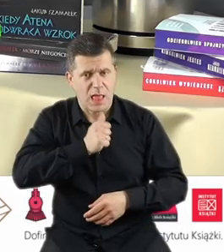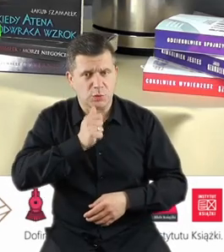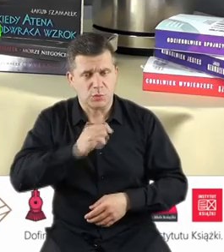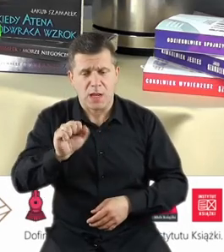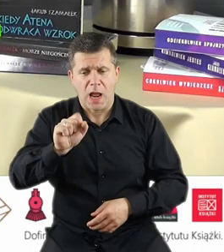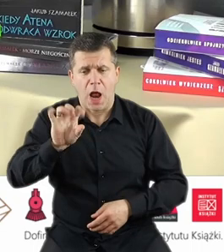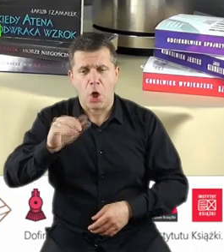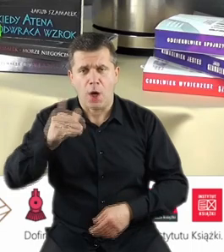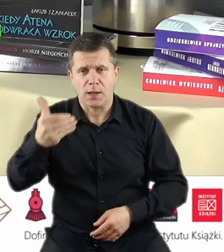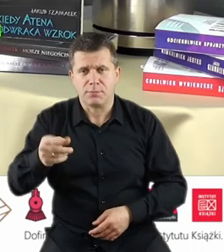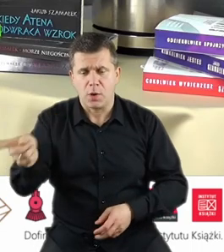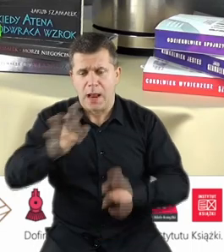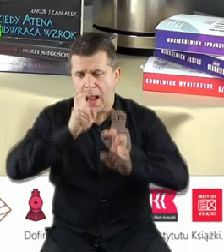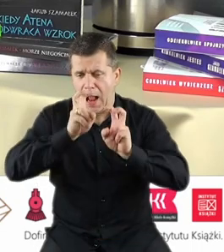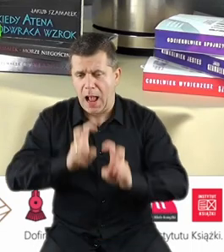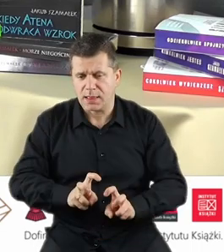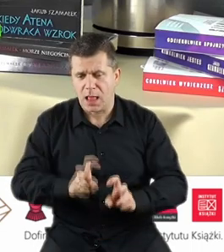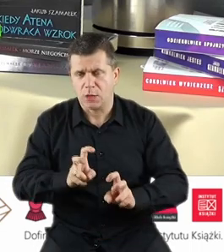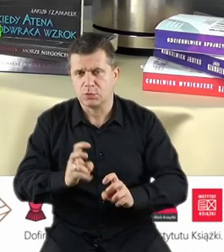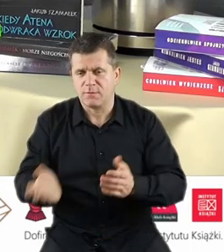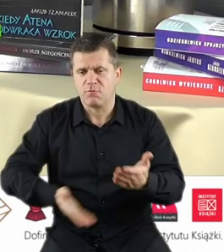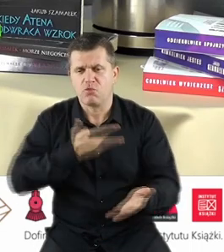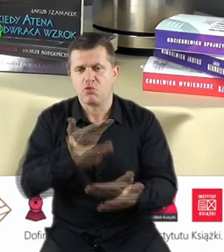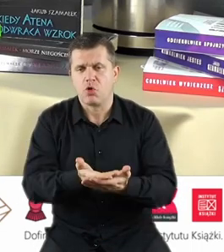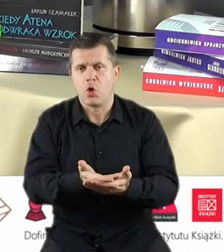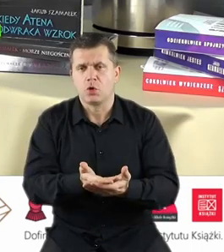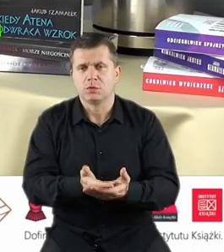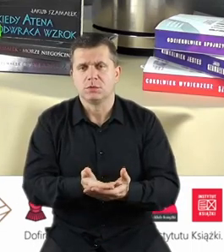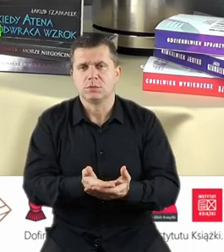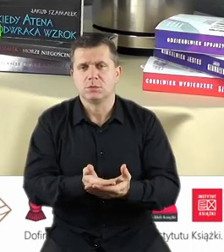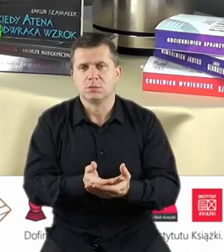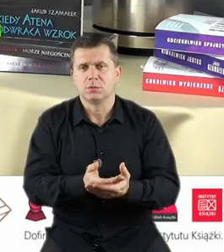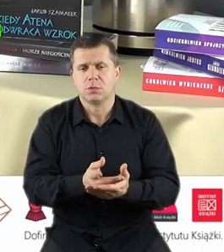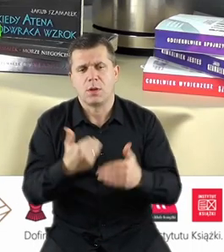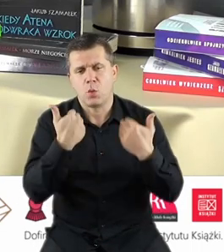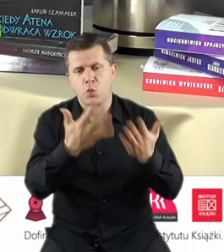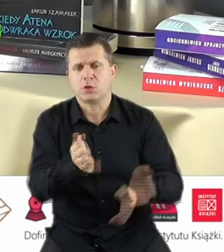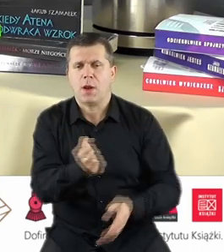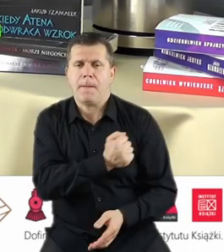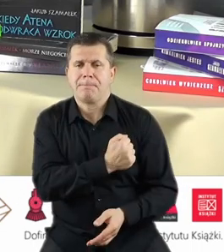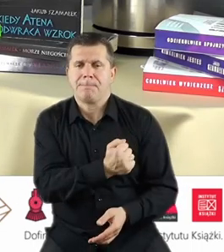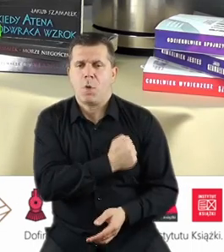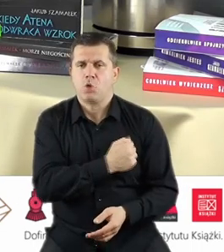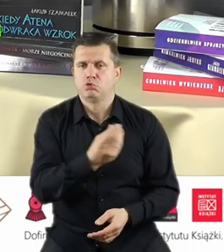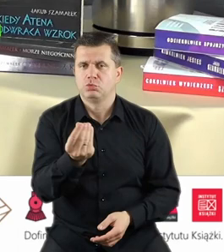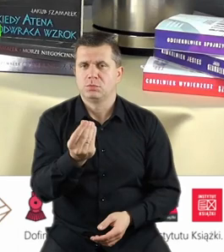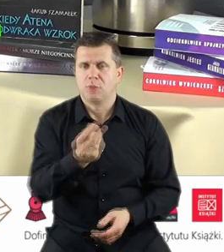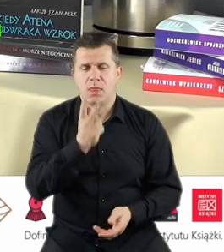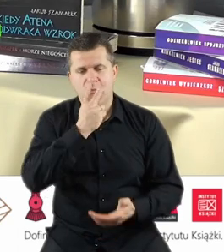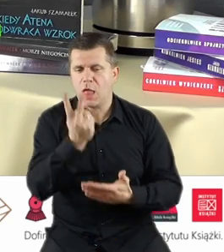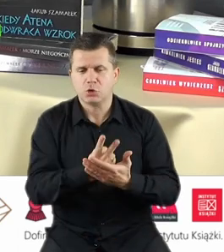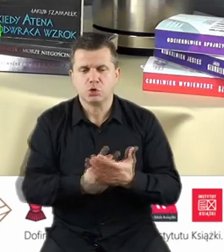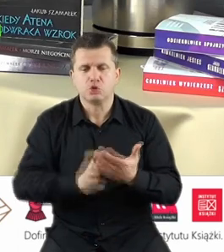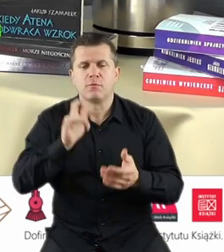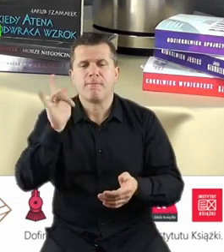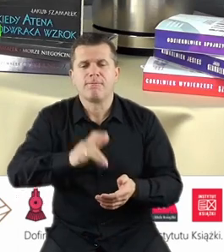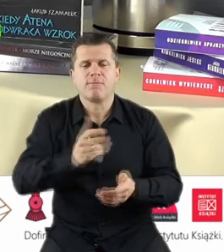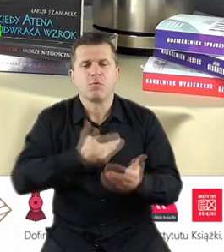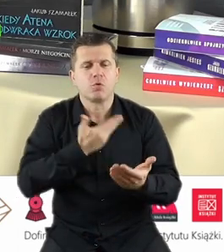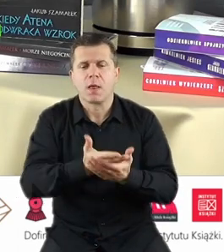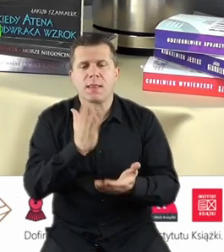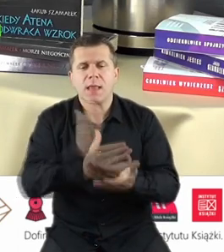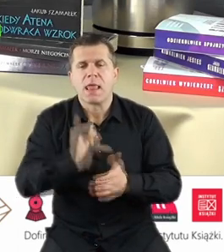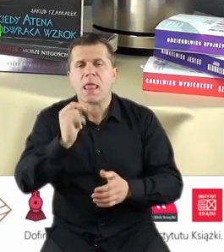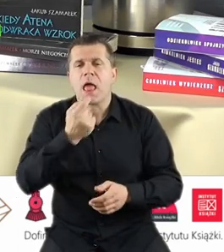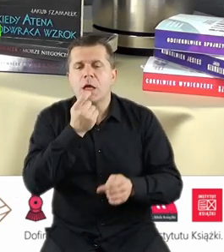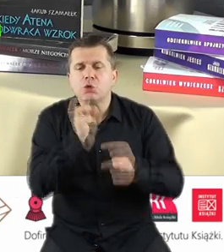które analizują wnioski o udzielenie pożyczki i nie czytają tego, co jest we wniosku, tylko patrzą, jakie słowa są